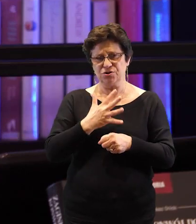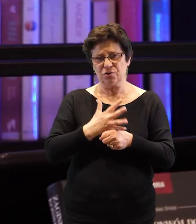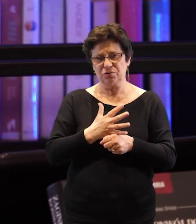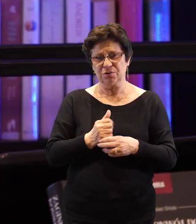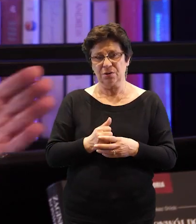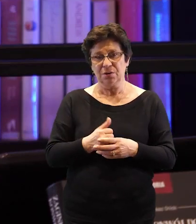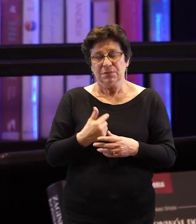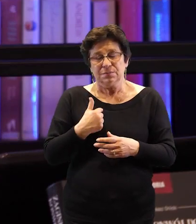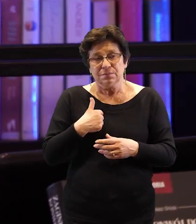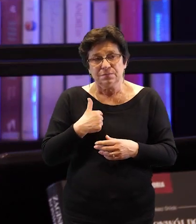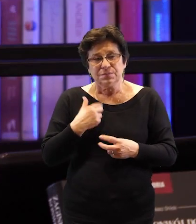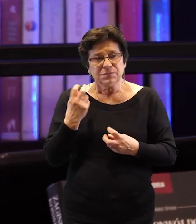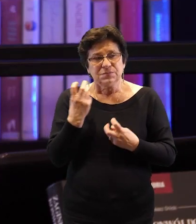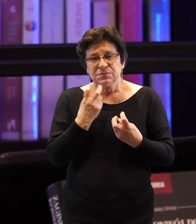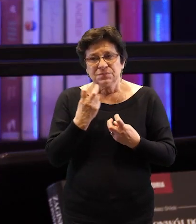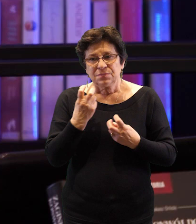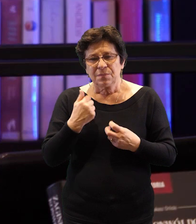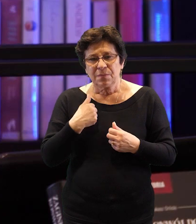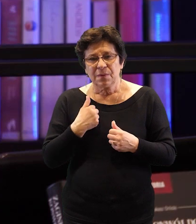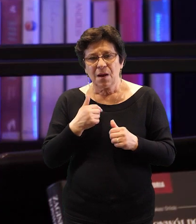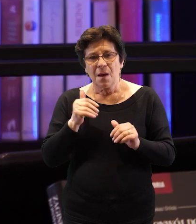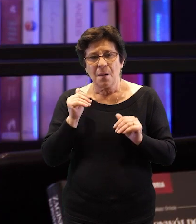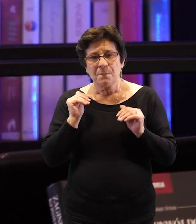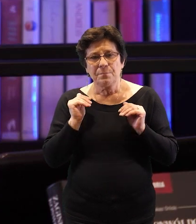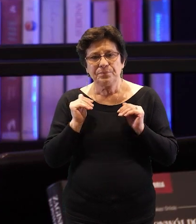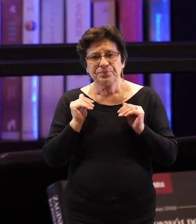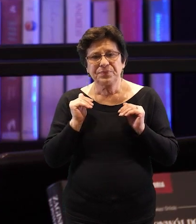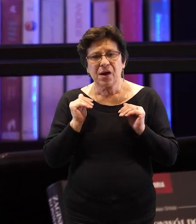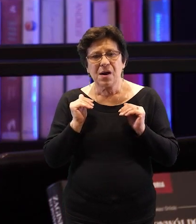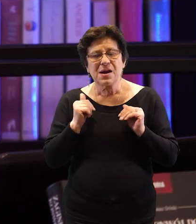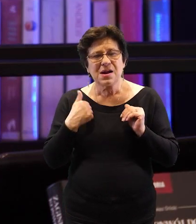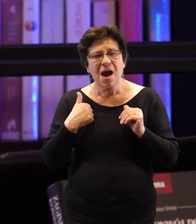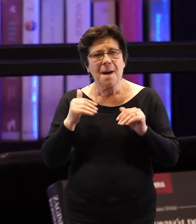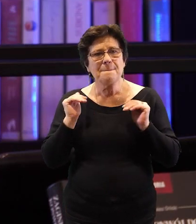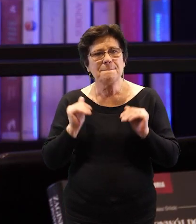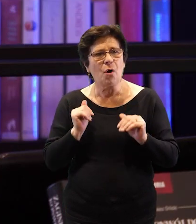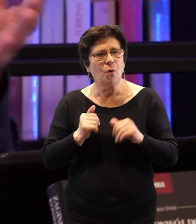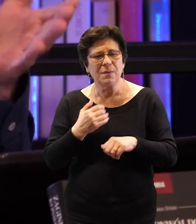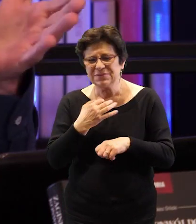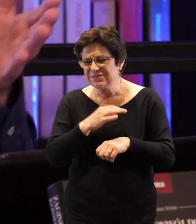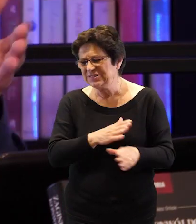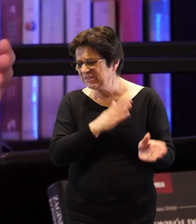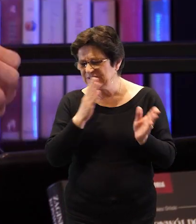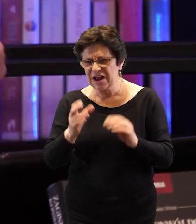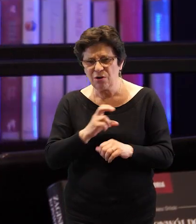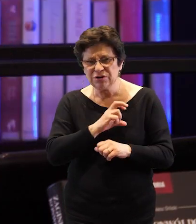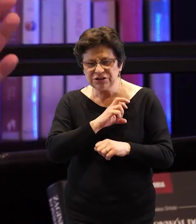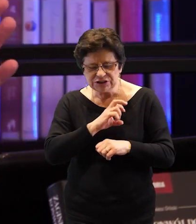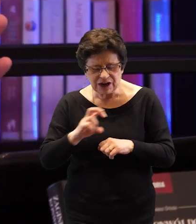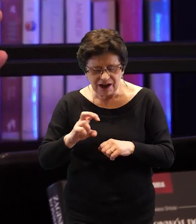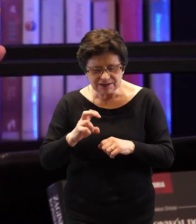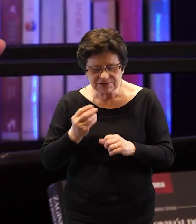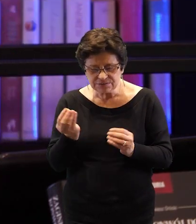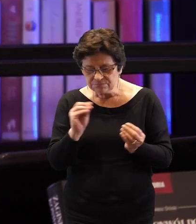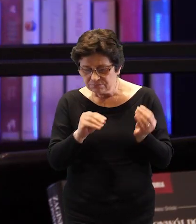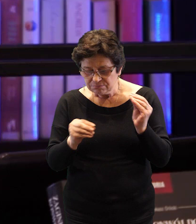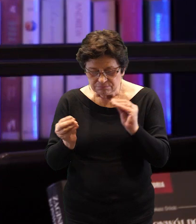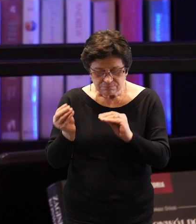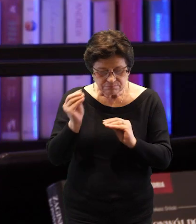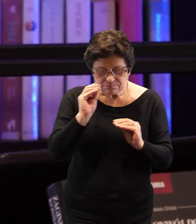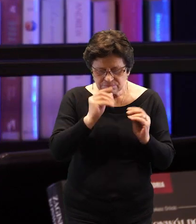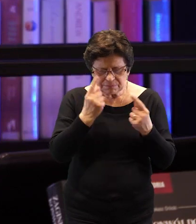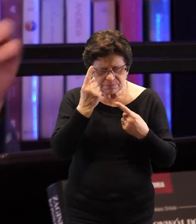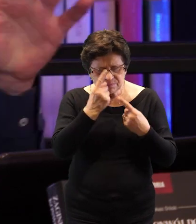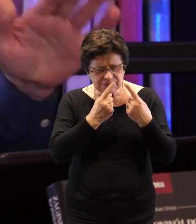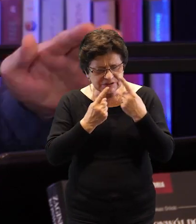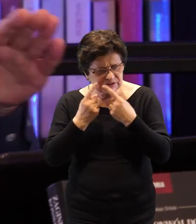mnie było pasjonujące. Ja mogłem zacząć studiować i zestawiać się to, co pani powiedziała,